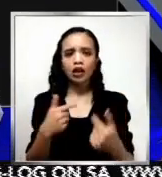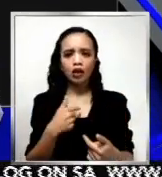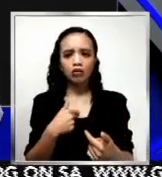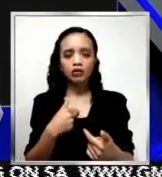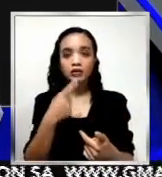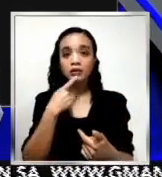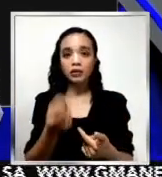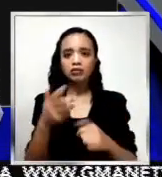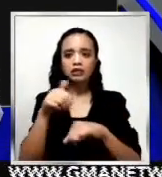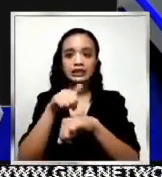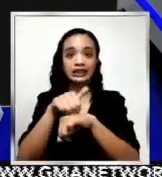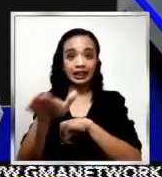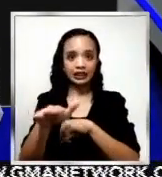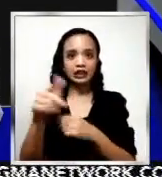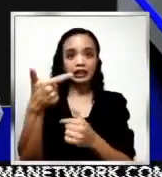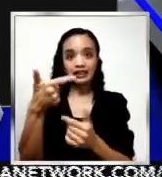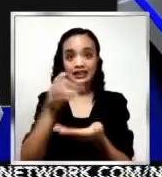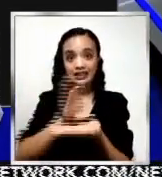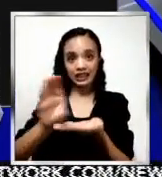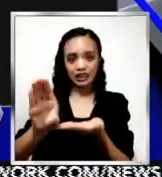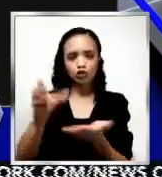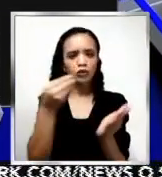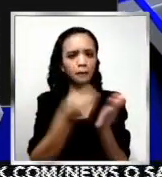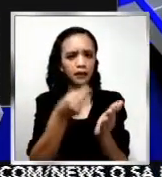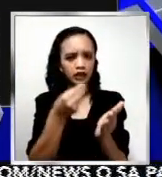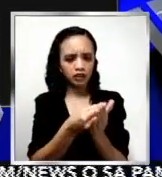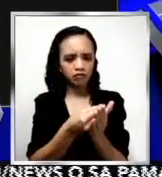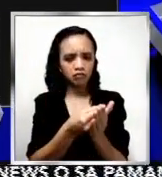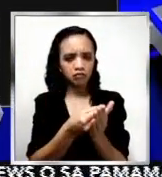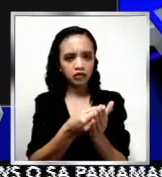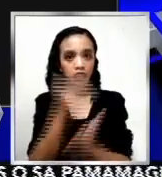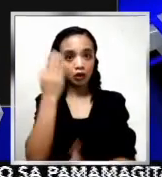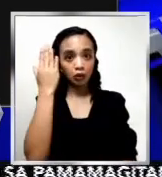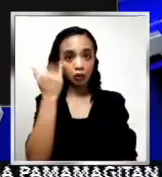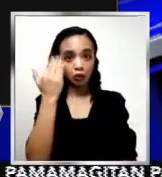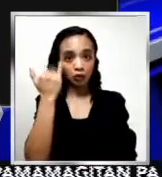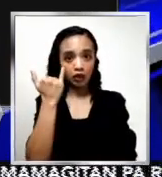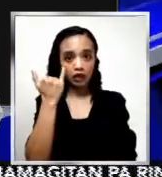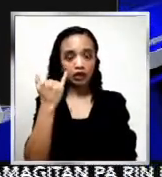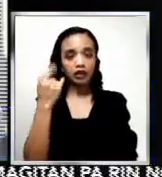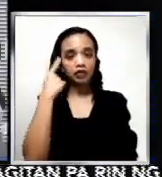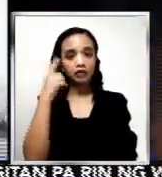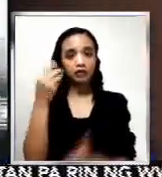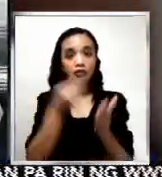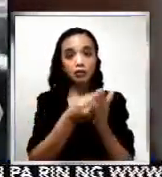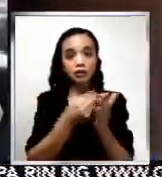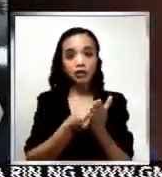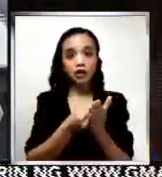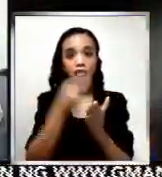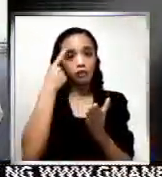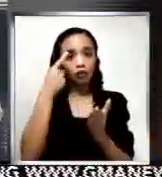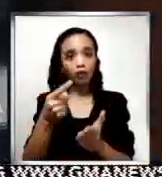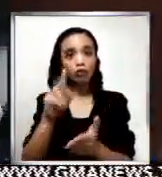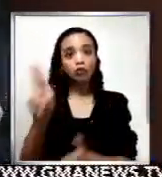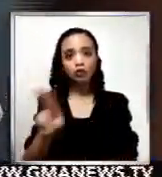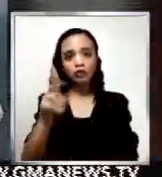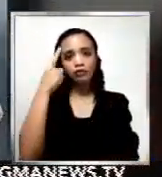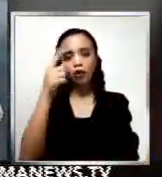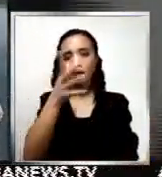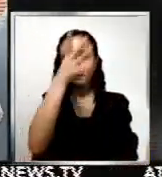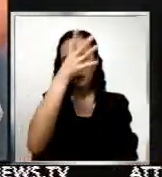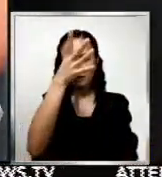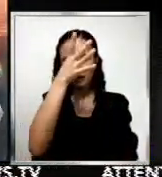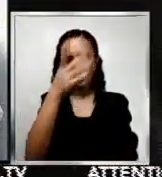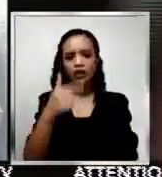yung pera. Kasi nga daw po, need daw po niya ng pera para po sa tatay niya. Napanatag lang daw ang loob ni Joyce